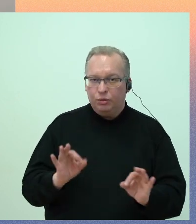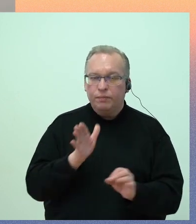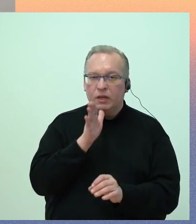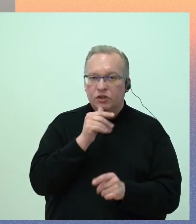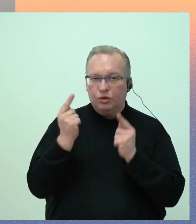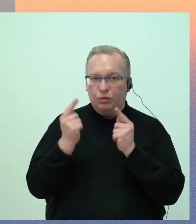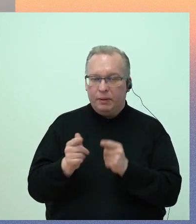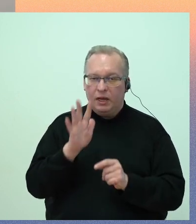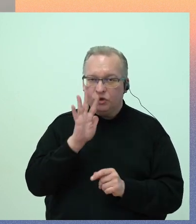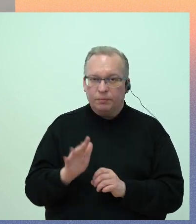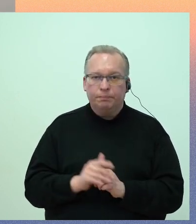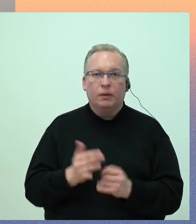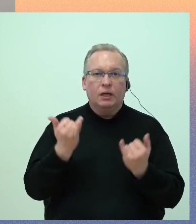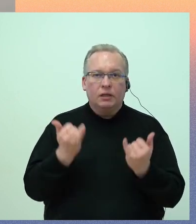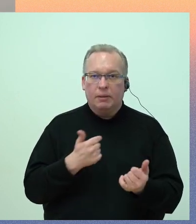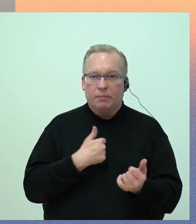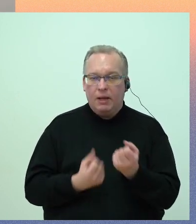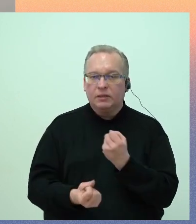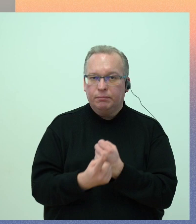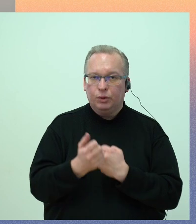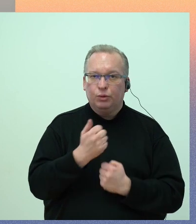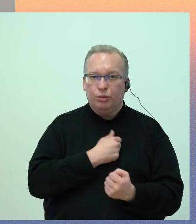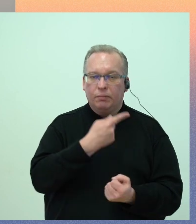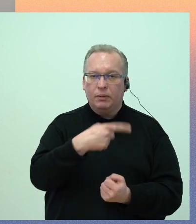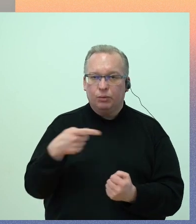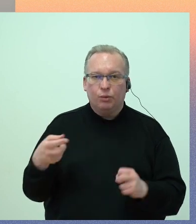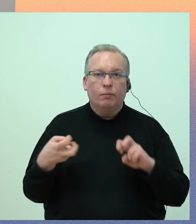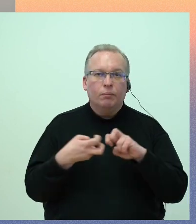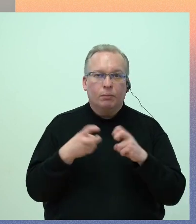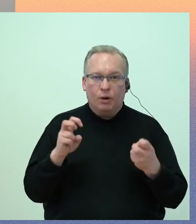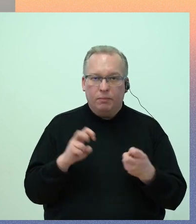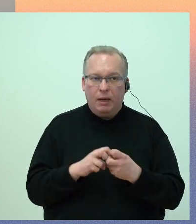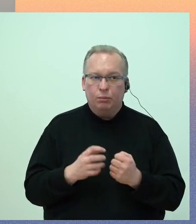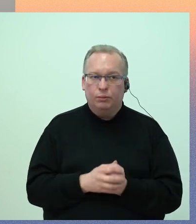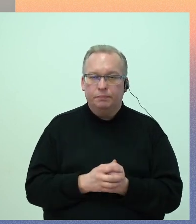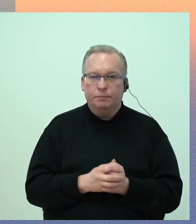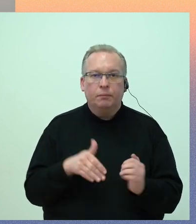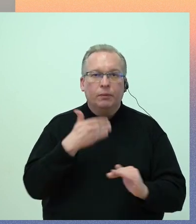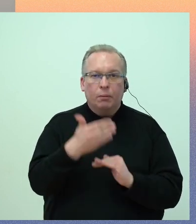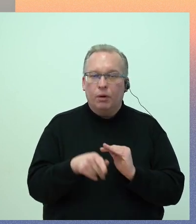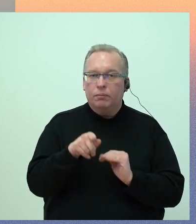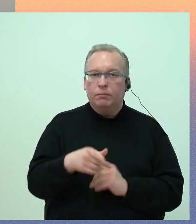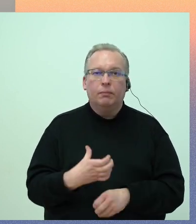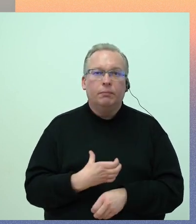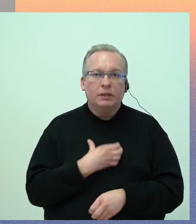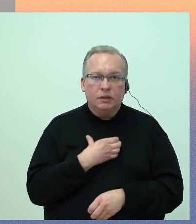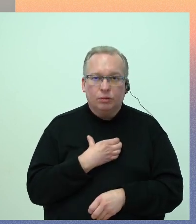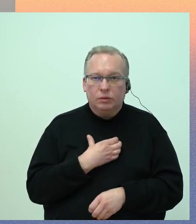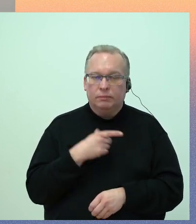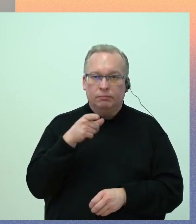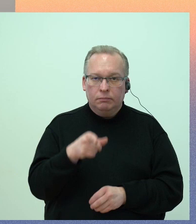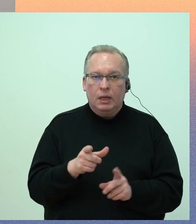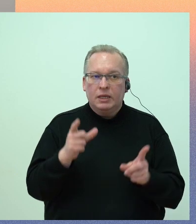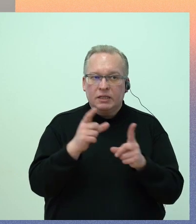antisemitizmo apraiškų. Šiuo metu mes susidurime su kitokiomis problemomis. Po šių